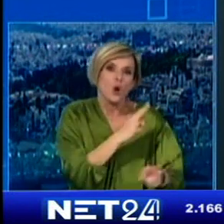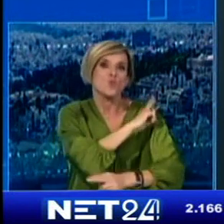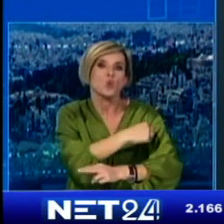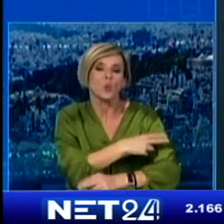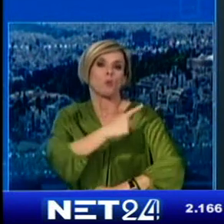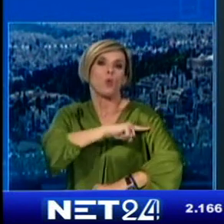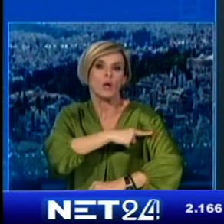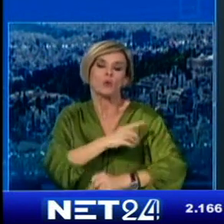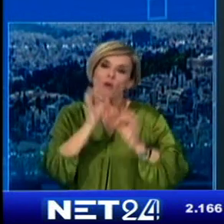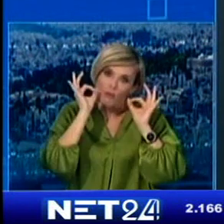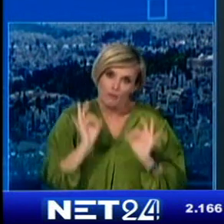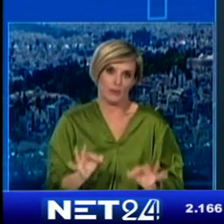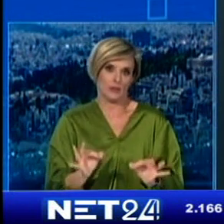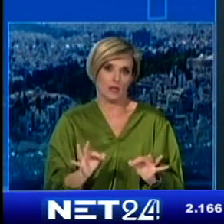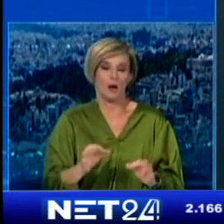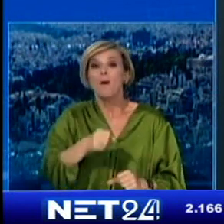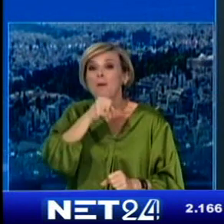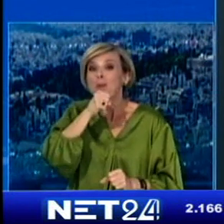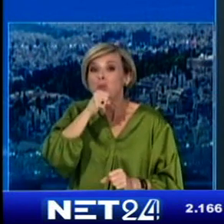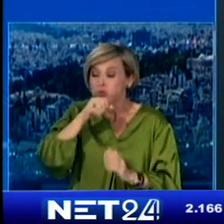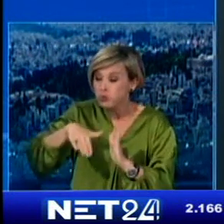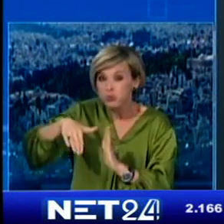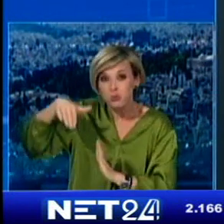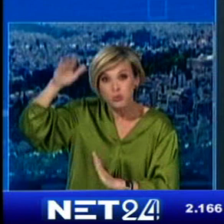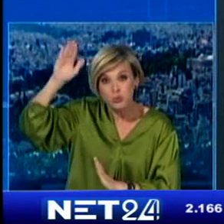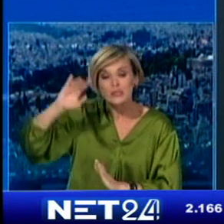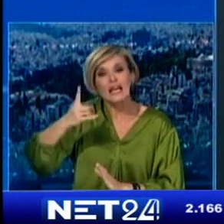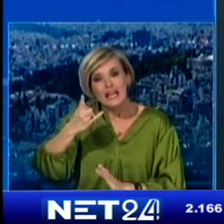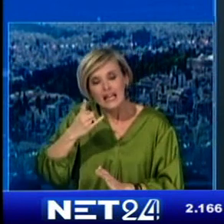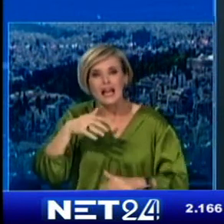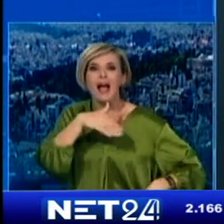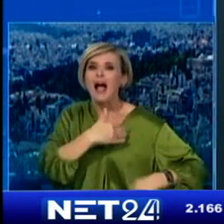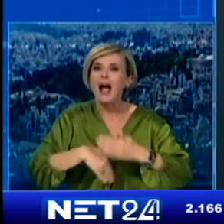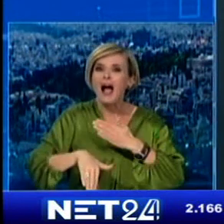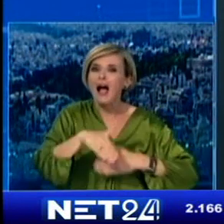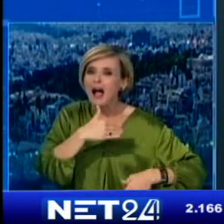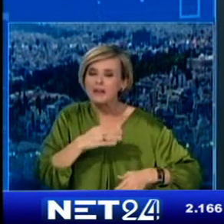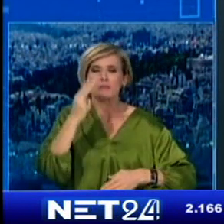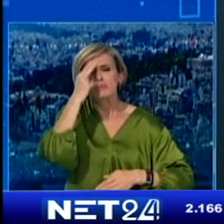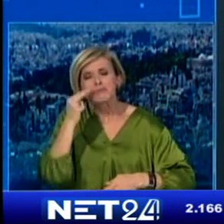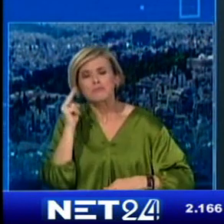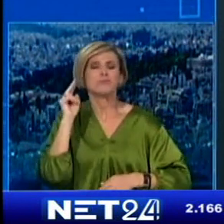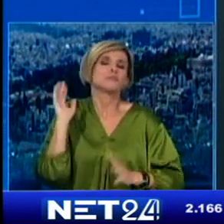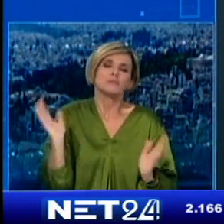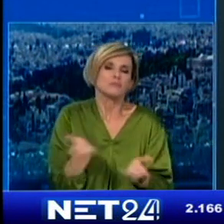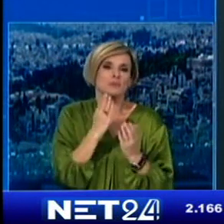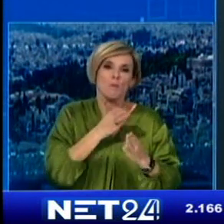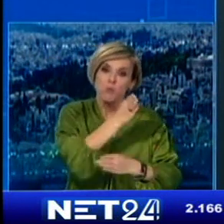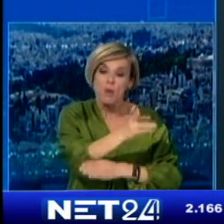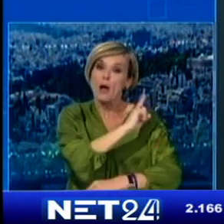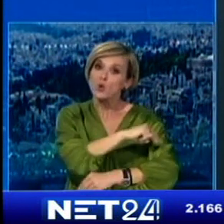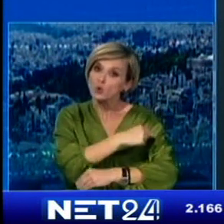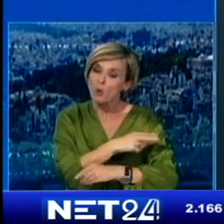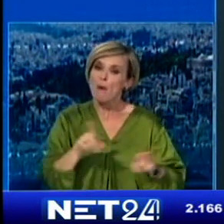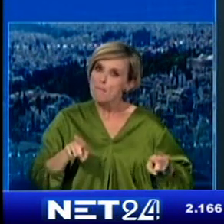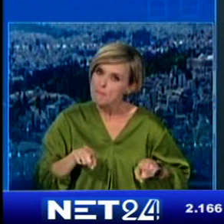ιατρικούς λόγους. Φυσικά και ένας ηλικιωμένος ή ένα άτομο με ειδικές ανάγκες που μεταβαίνει σε νοσοκομείο ή για εξετάσεις μπορεί να έχει μαζί του